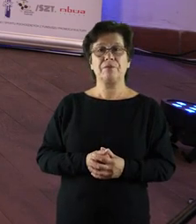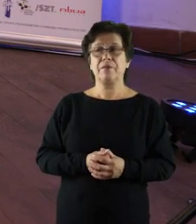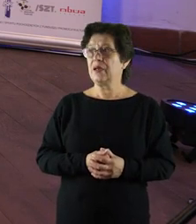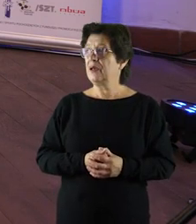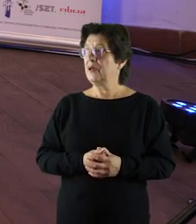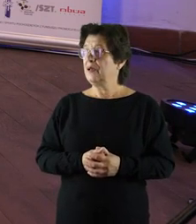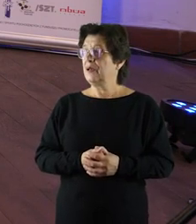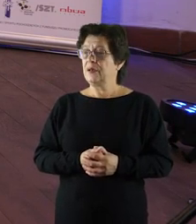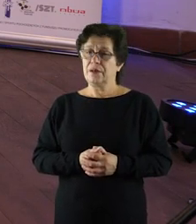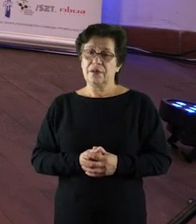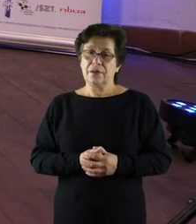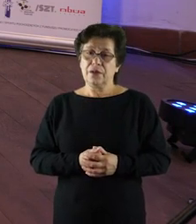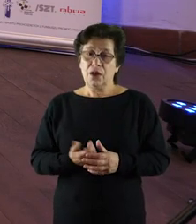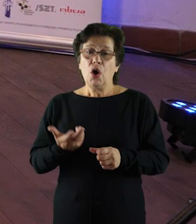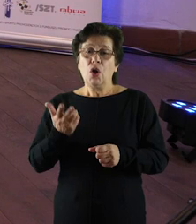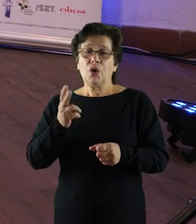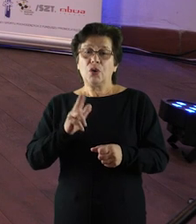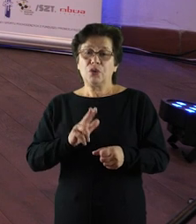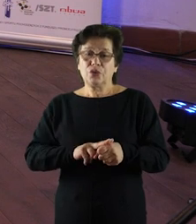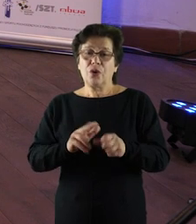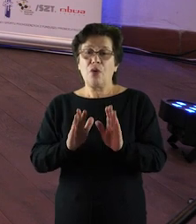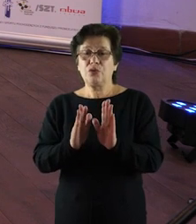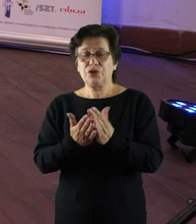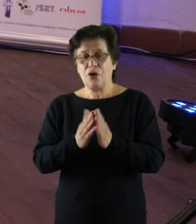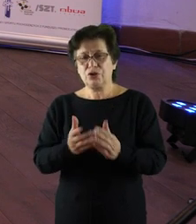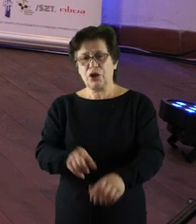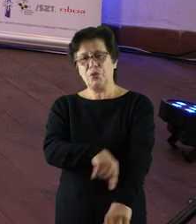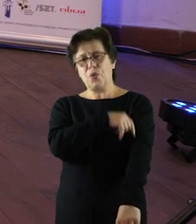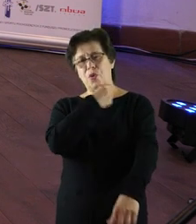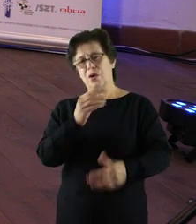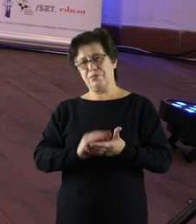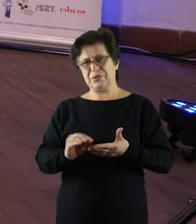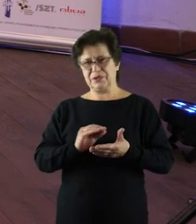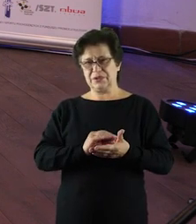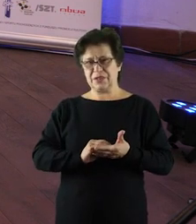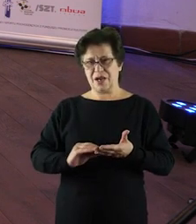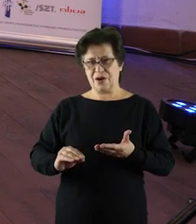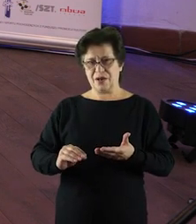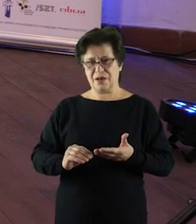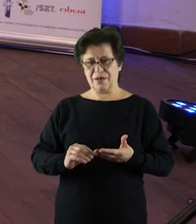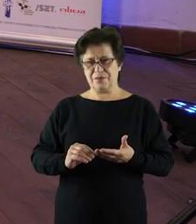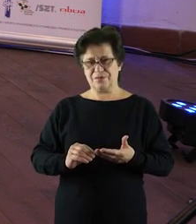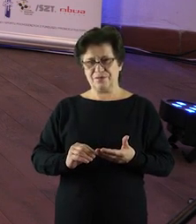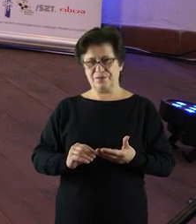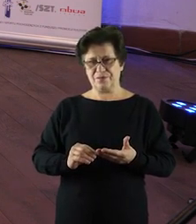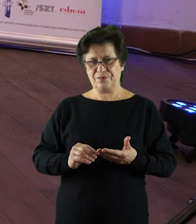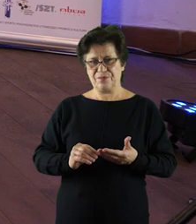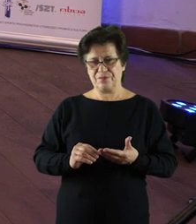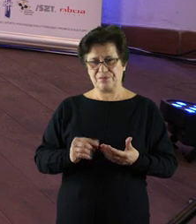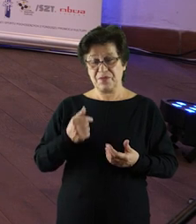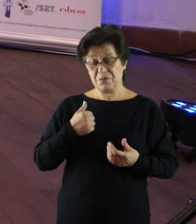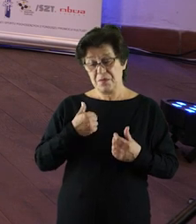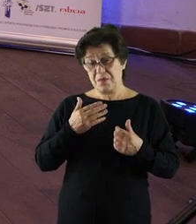Którą pani najdłużej pisała książkę? Trudno mi powiedzieć, ale gdybym miała tutaj